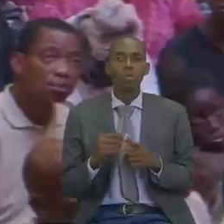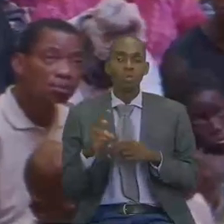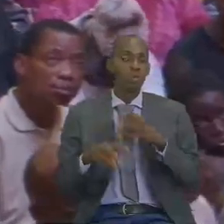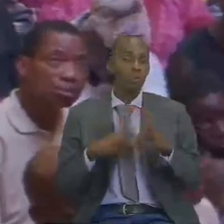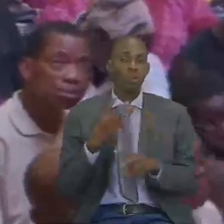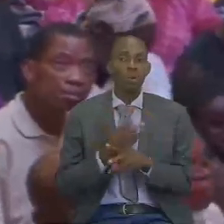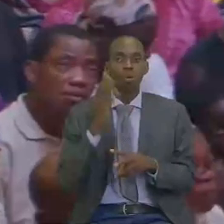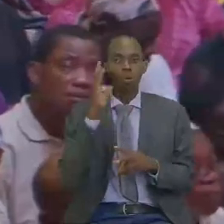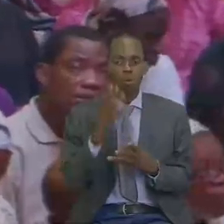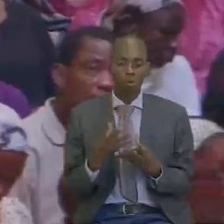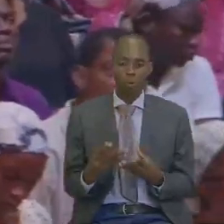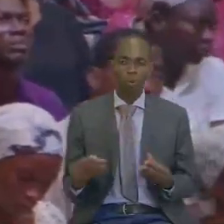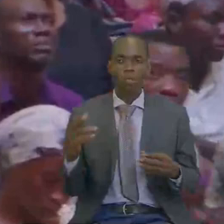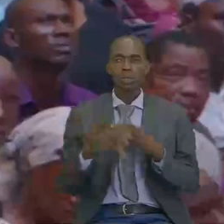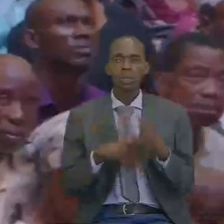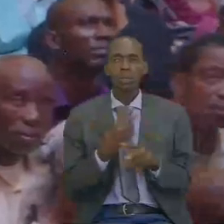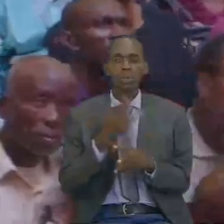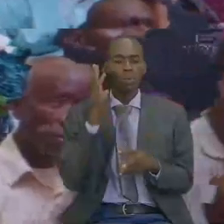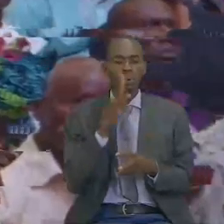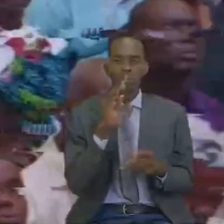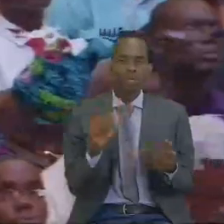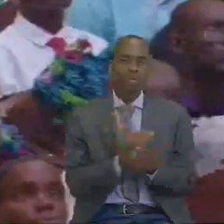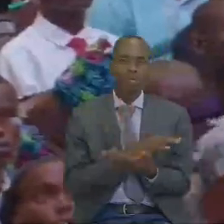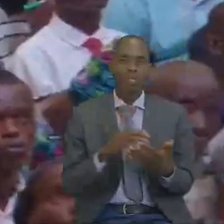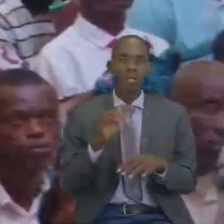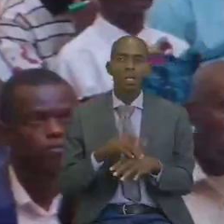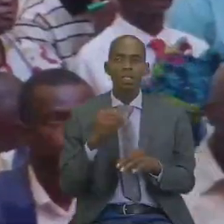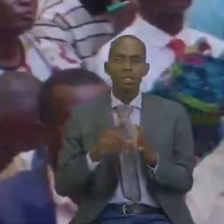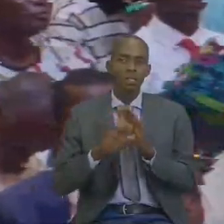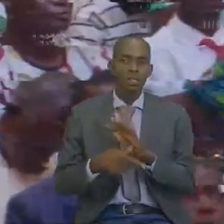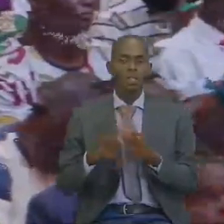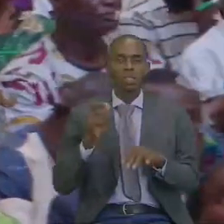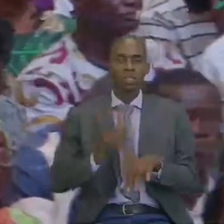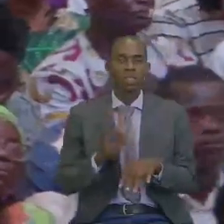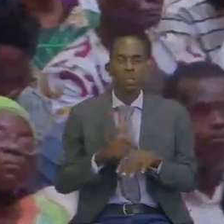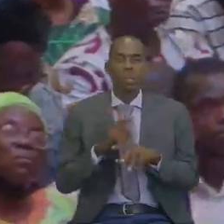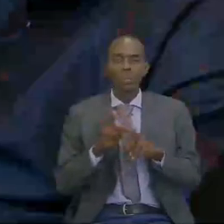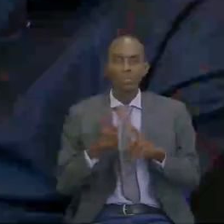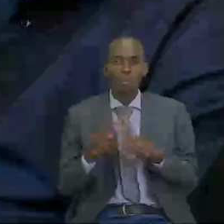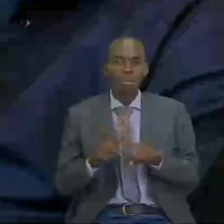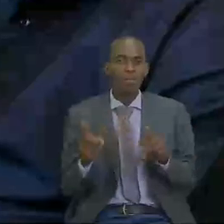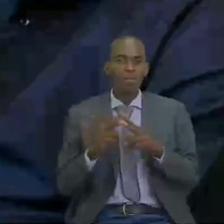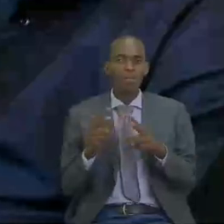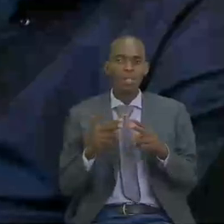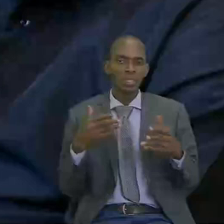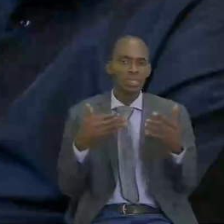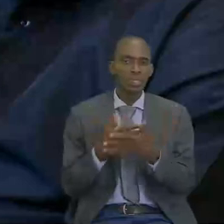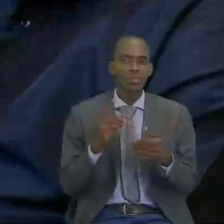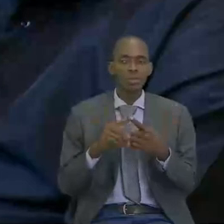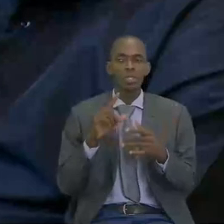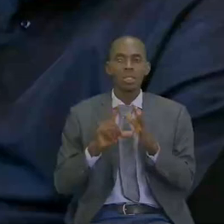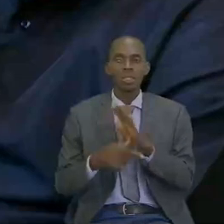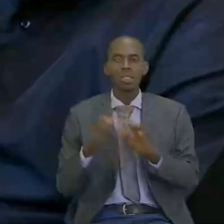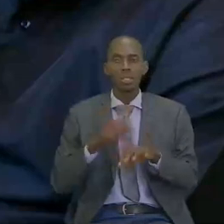Le monde va s'embraser et nous sommes à la fin des choses, tout